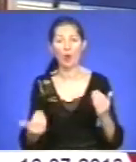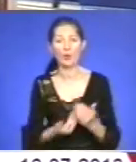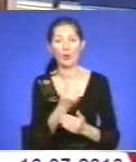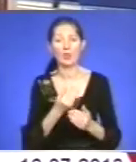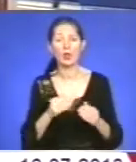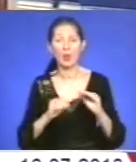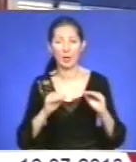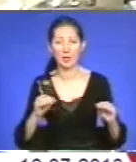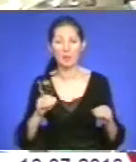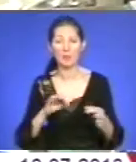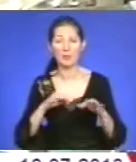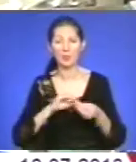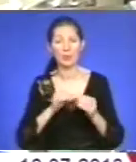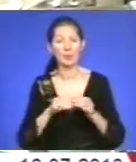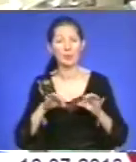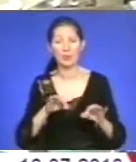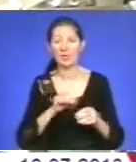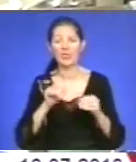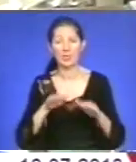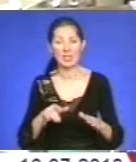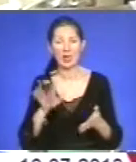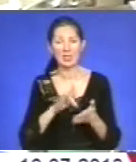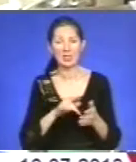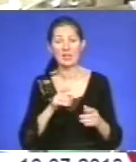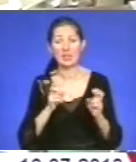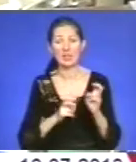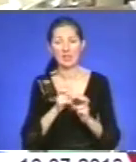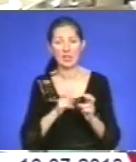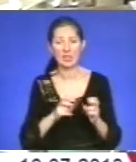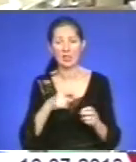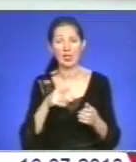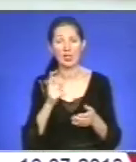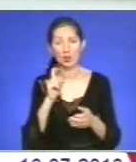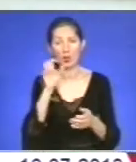не вирішило. На міській станції швидкої допомоги на 100% зношений